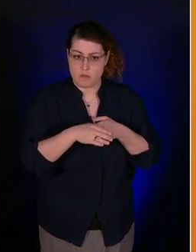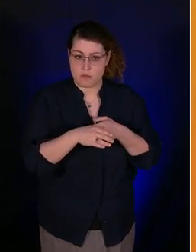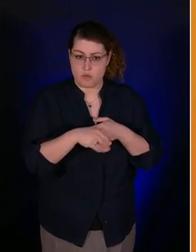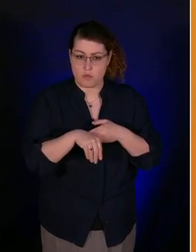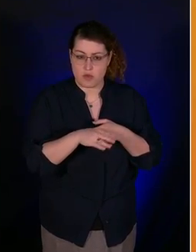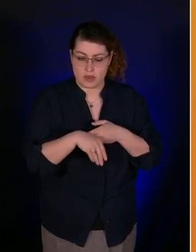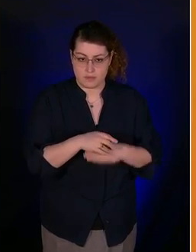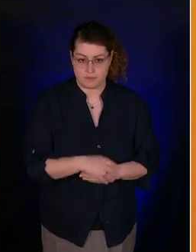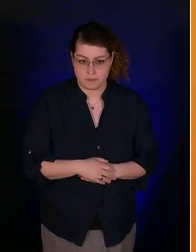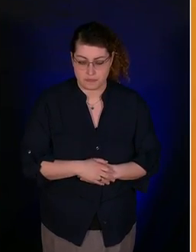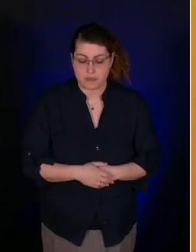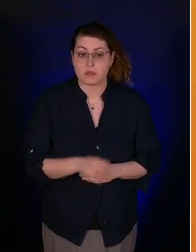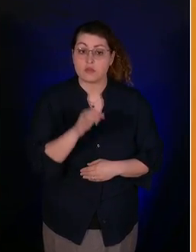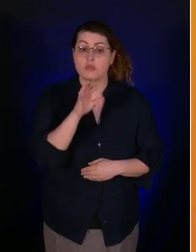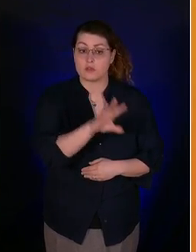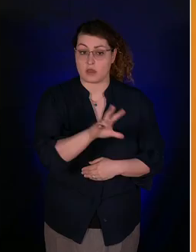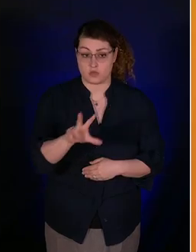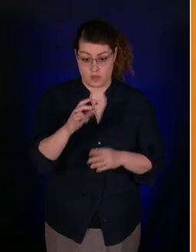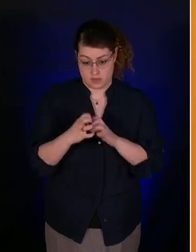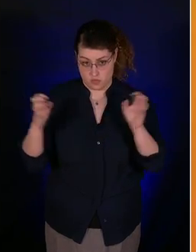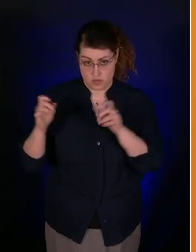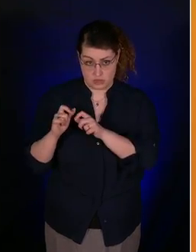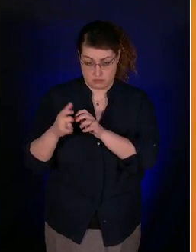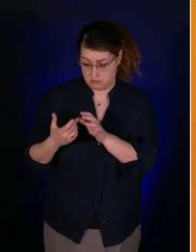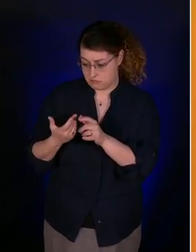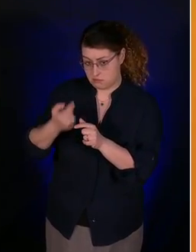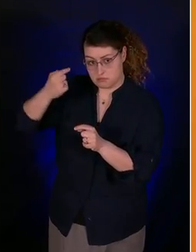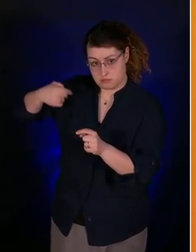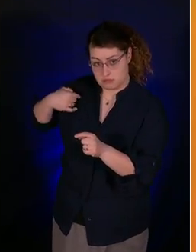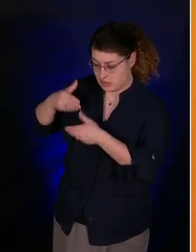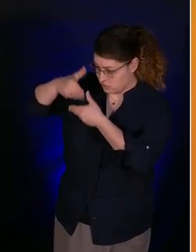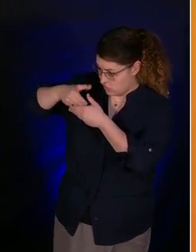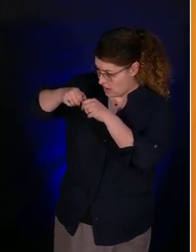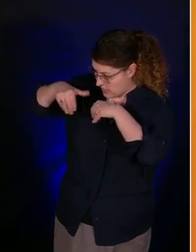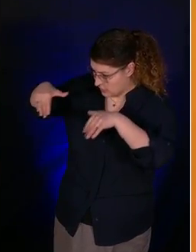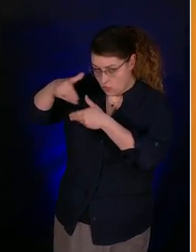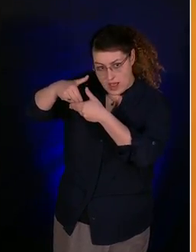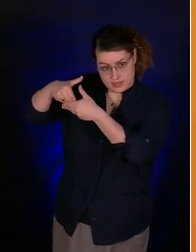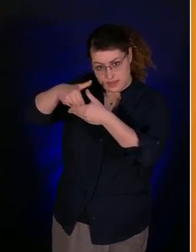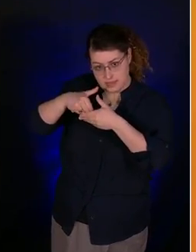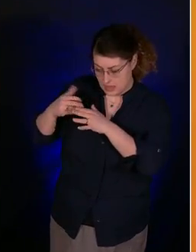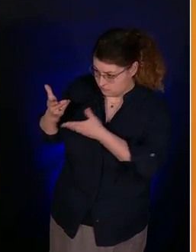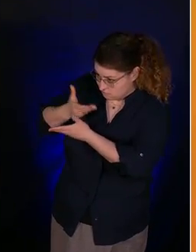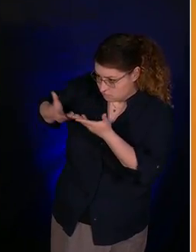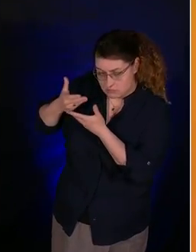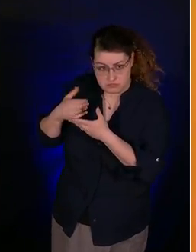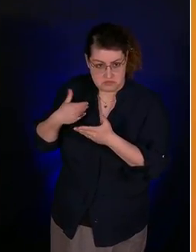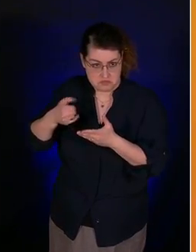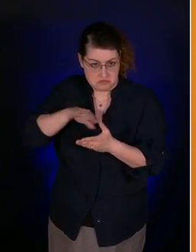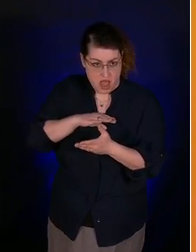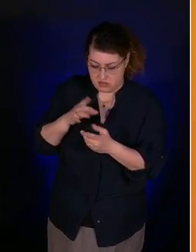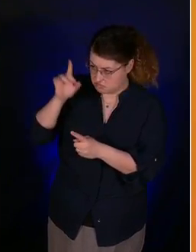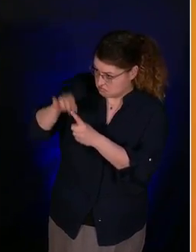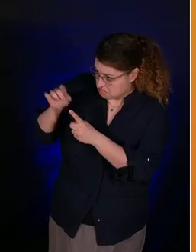des débats de notre 53e congrès résultent de l'effet d'un regroupement de réseaux internes à notre organisation pour des motivations diverses que je ne